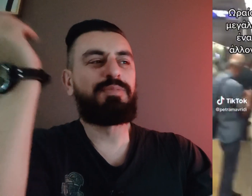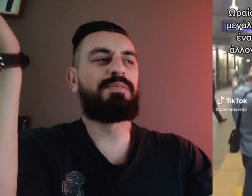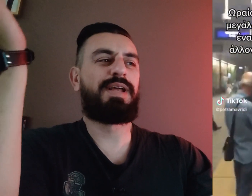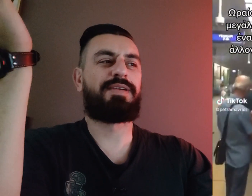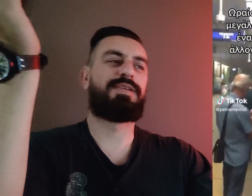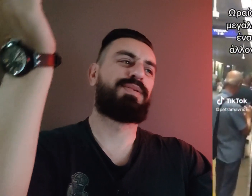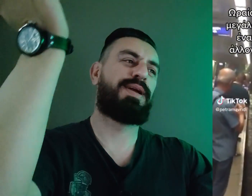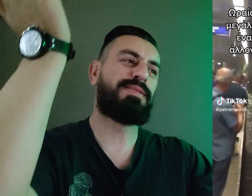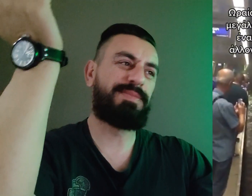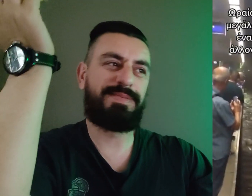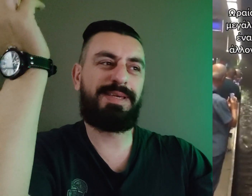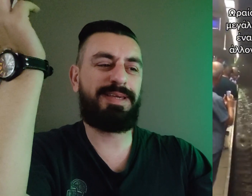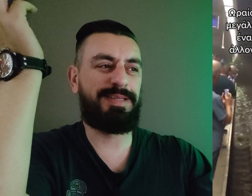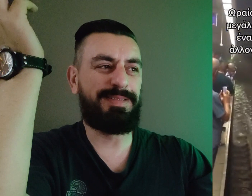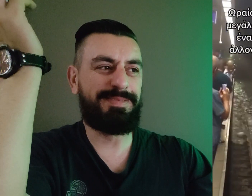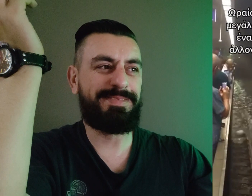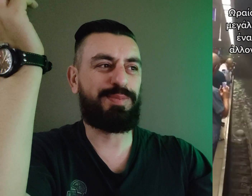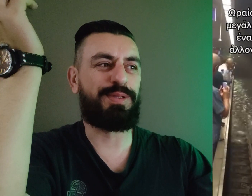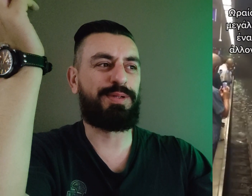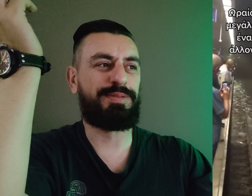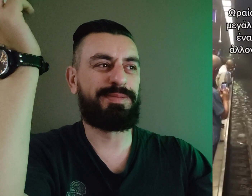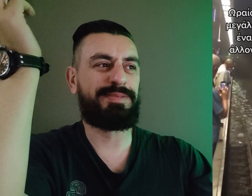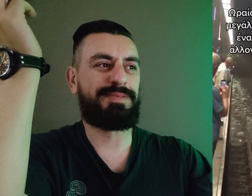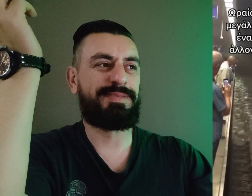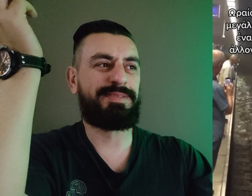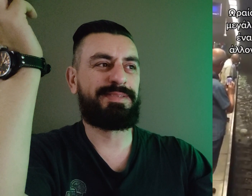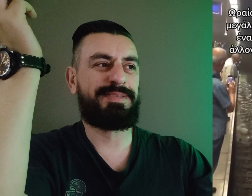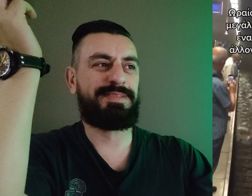Τι πλημμή είναι αυτή ρε παιδιά Τι έγινε Απ' μετρό